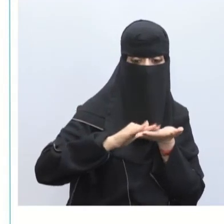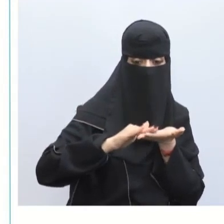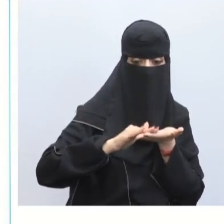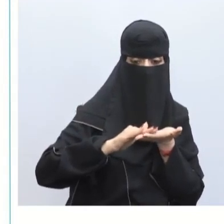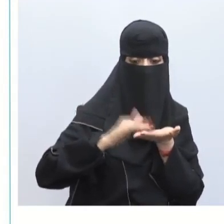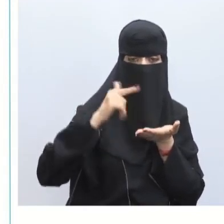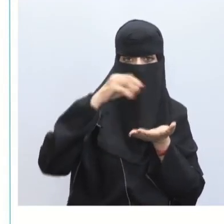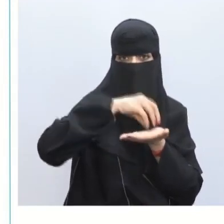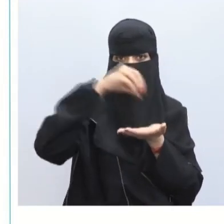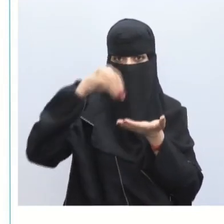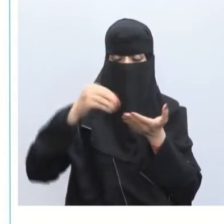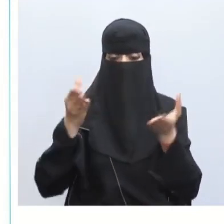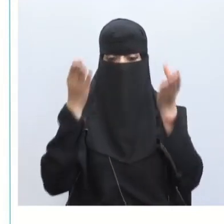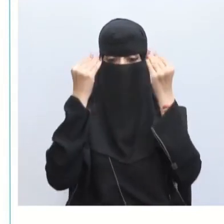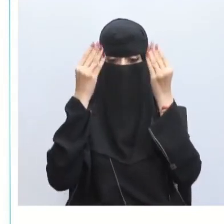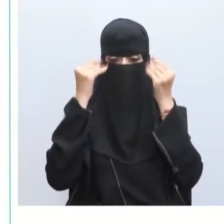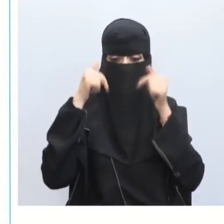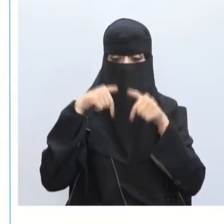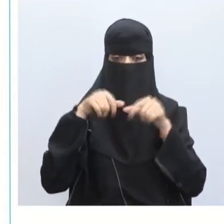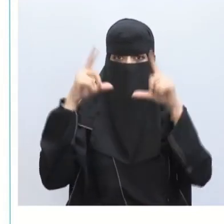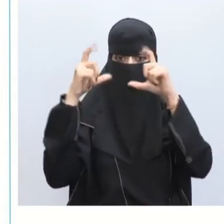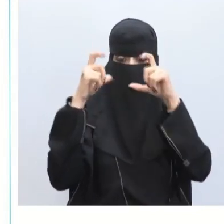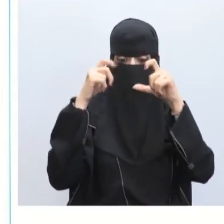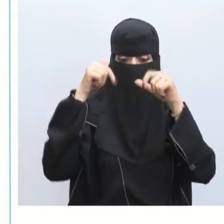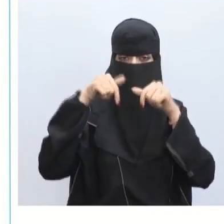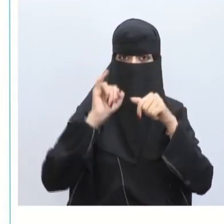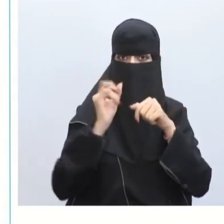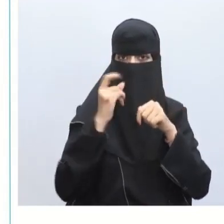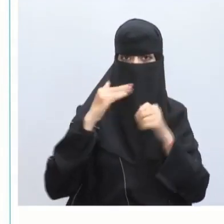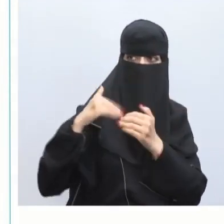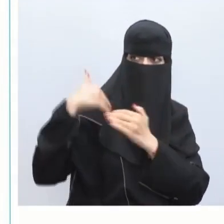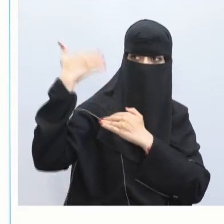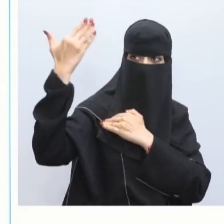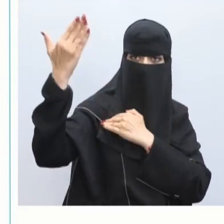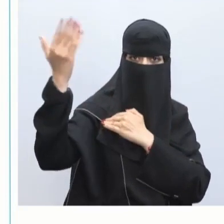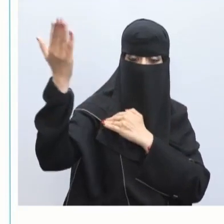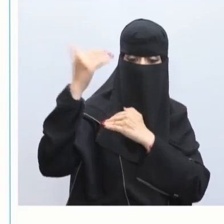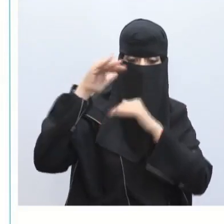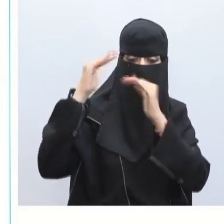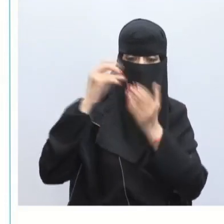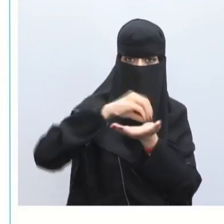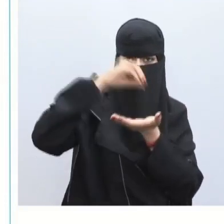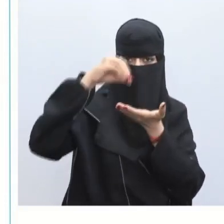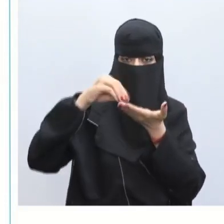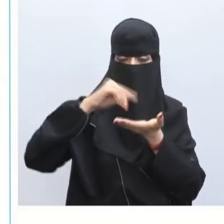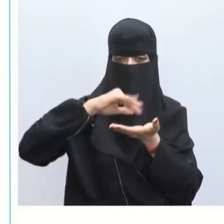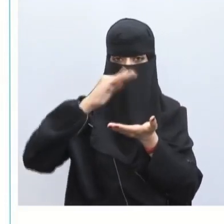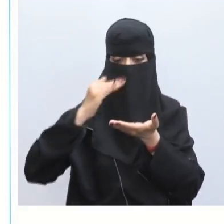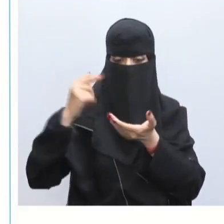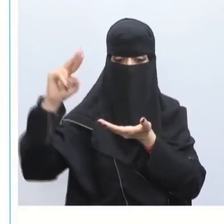الارض حيث تنقل البيانات والصور من الفضاء الخارجي نقلا